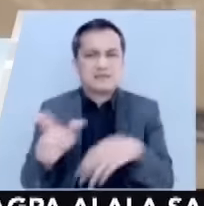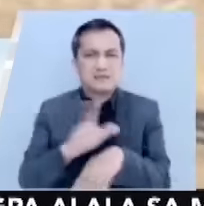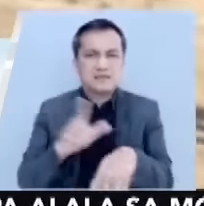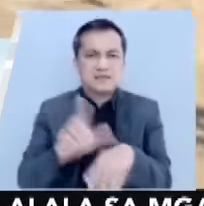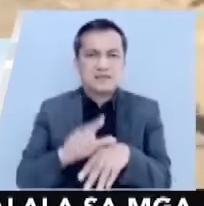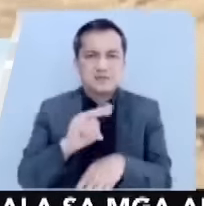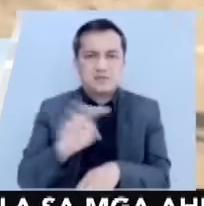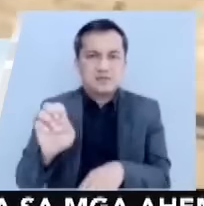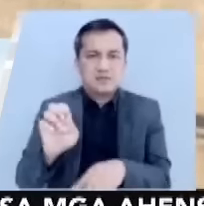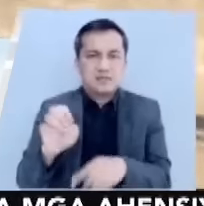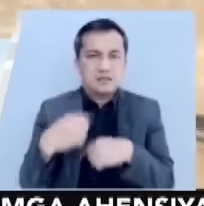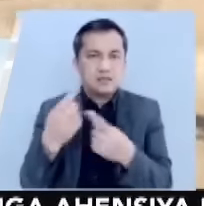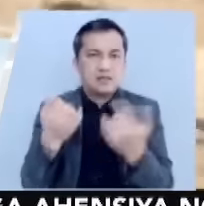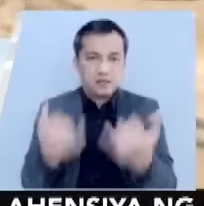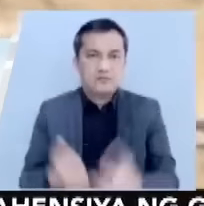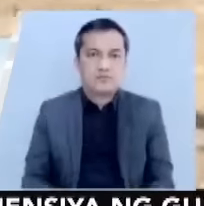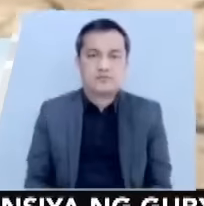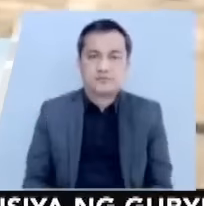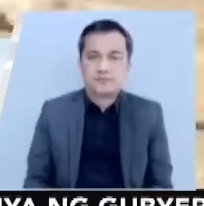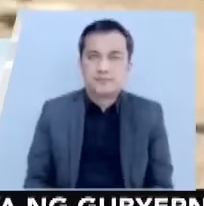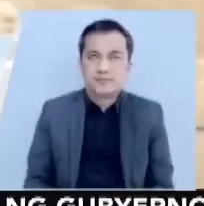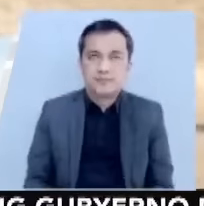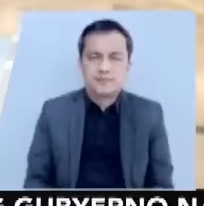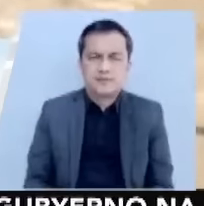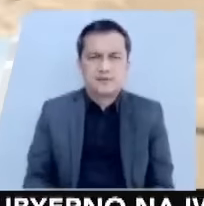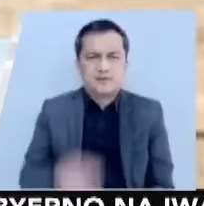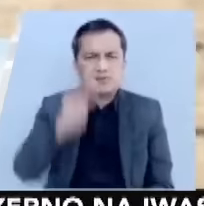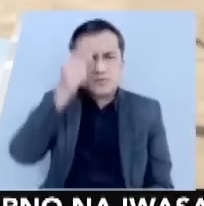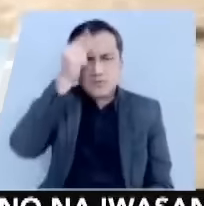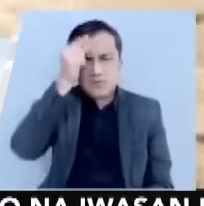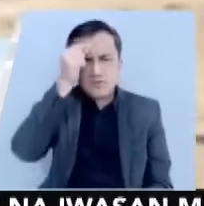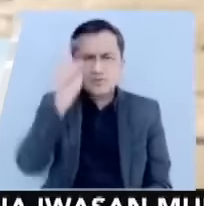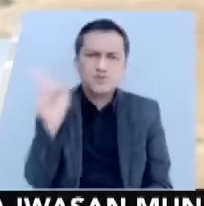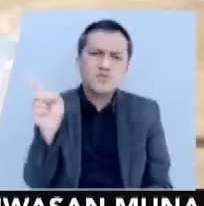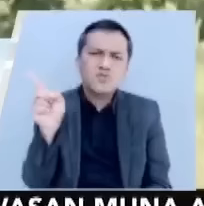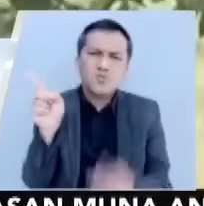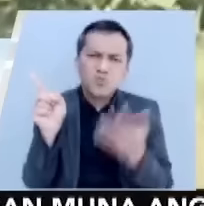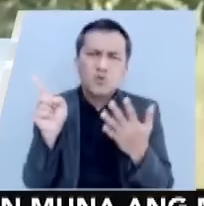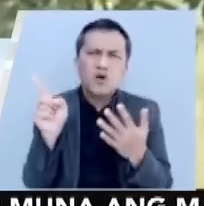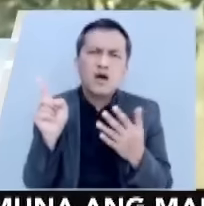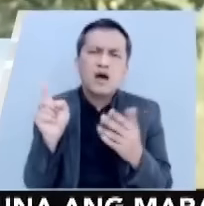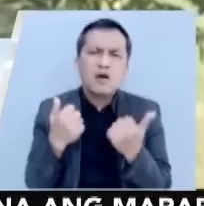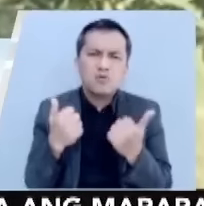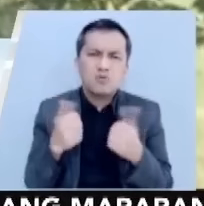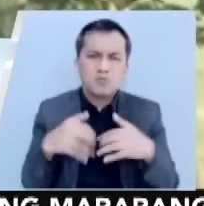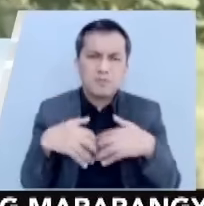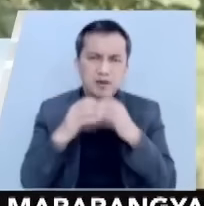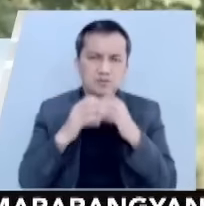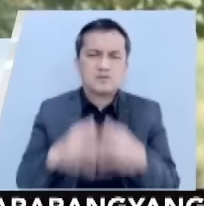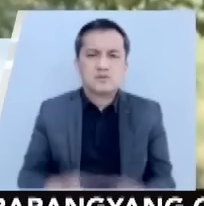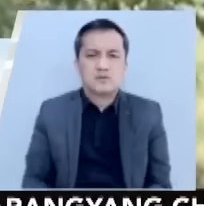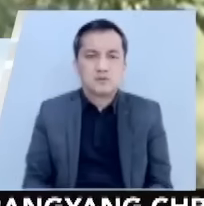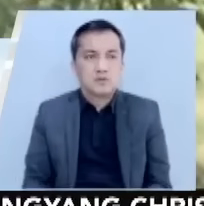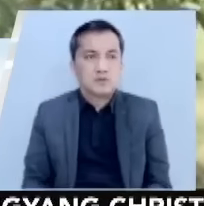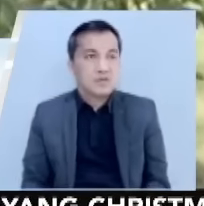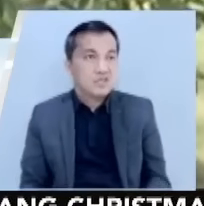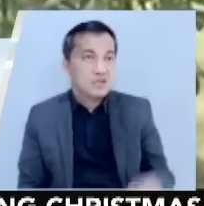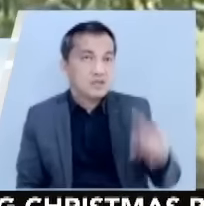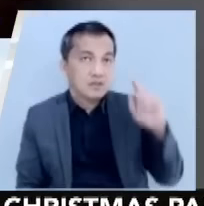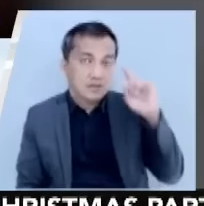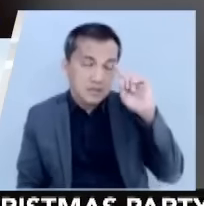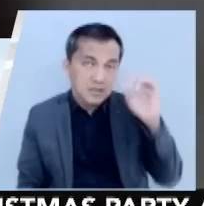araw. Malaking palaisipan sa mga magsasaka roon kung paano babangon. Hindi namin alam kung paano mag-uumpisa kami